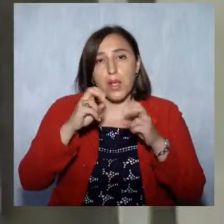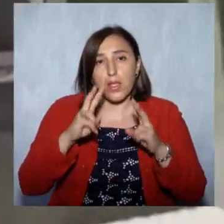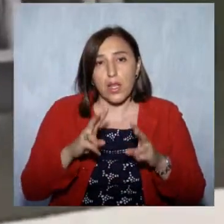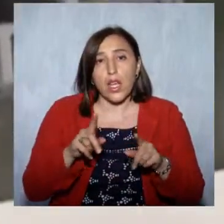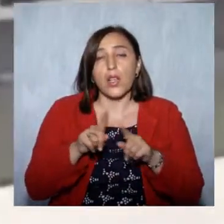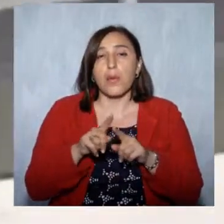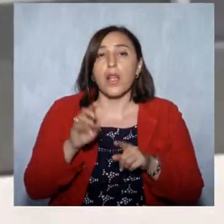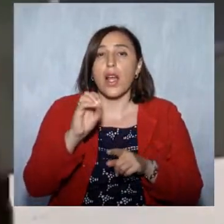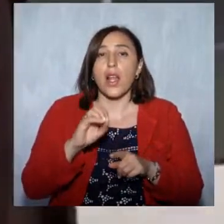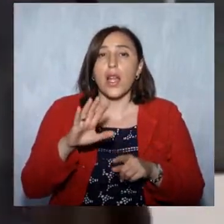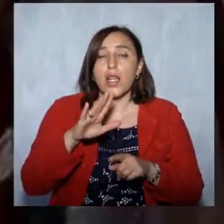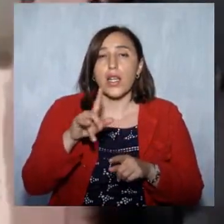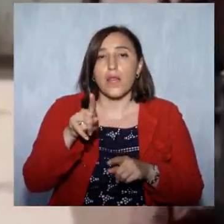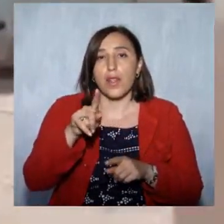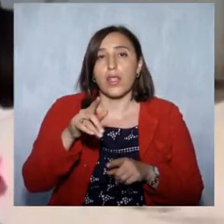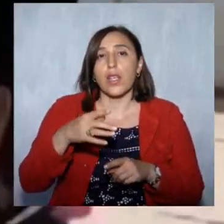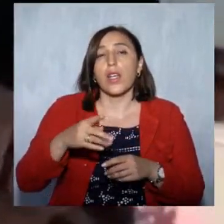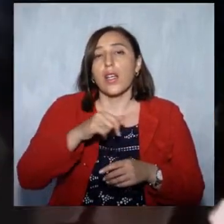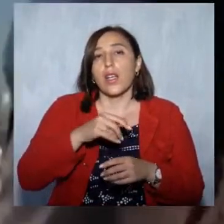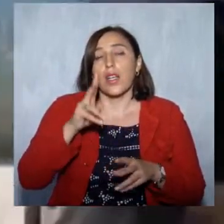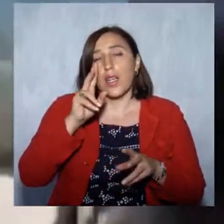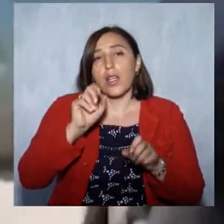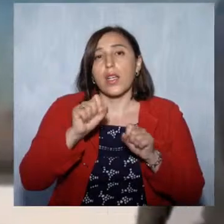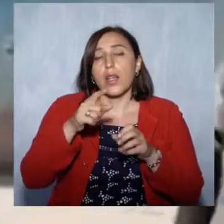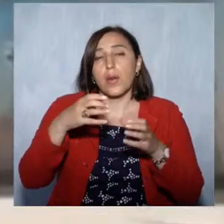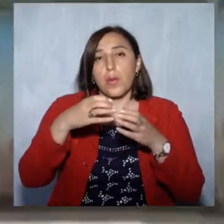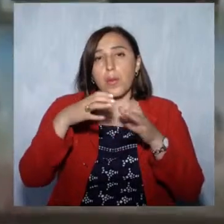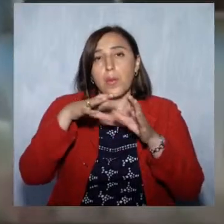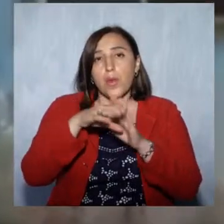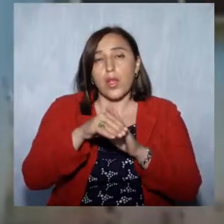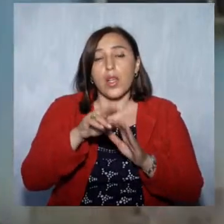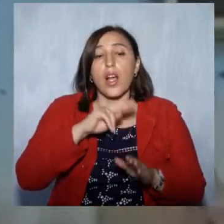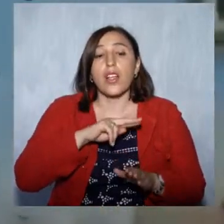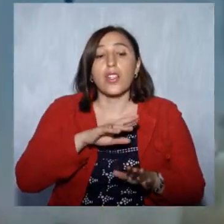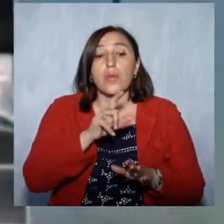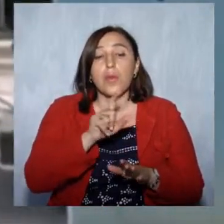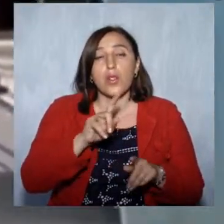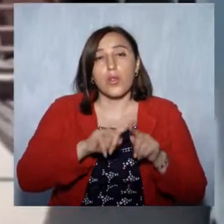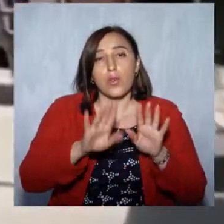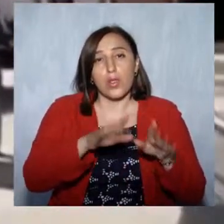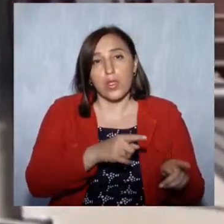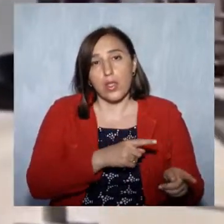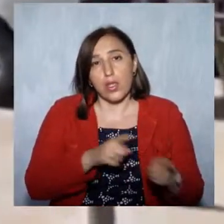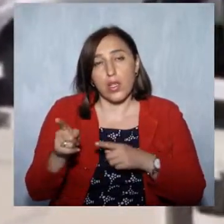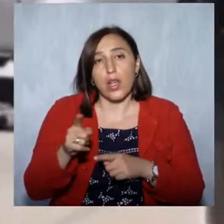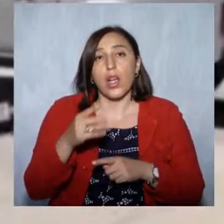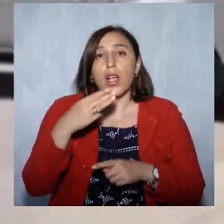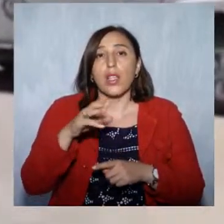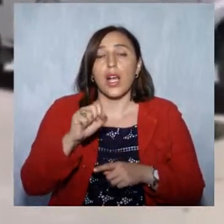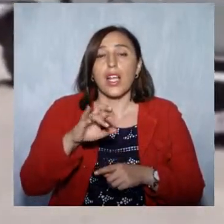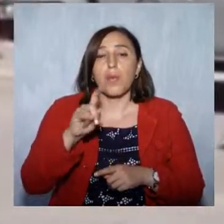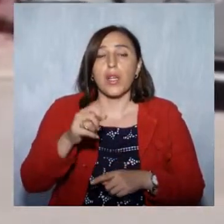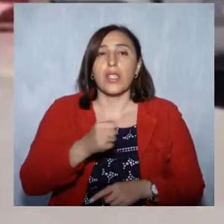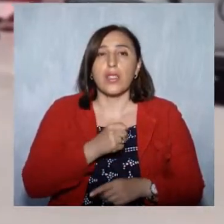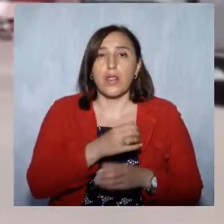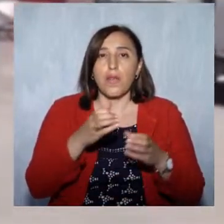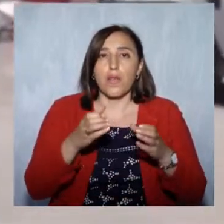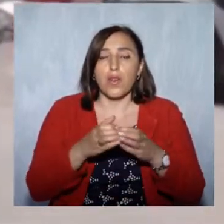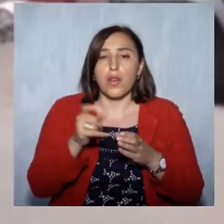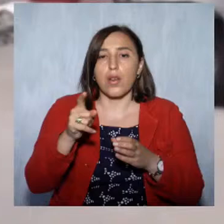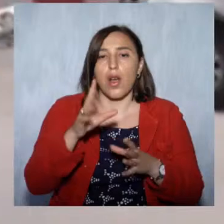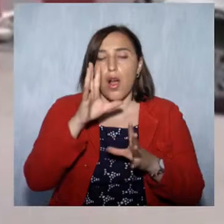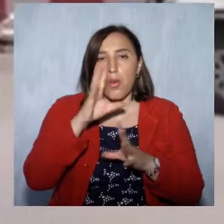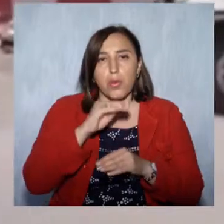նաեւ արևմտյան կառույցների համար աշխատող Աֆղանստանի քաղաքացիների մի մասի տարհանման ֆոնին Թալիբանի զինյալները հերթական հաջողությունն